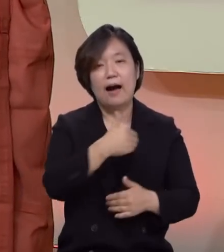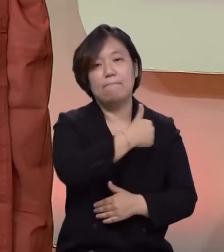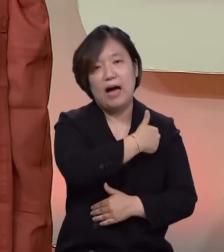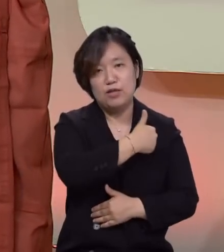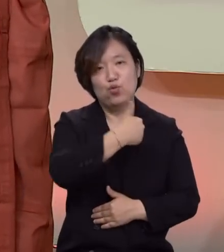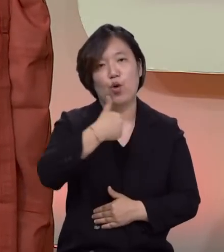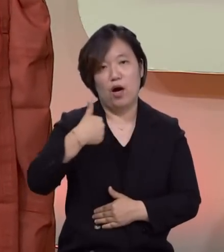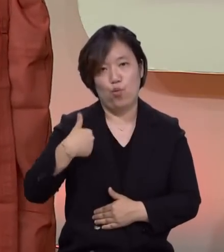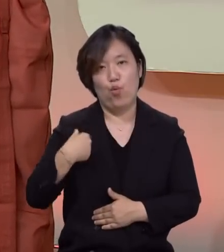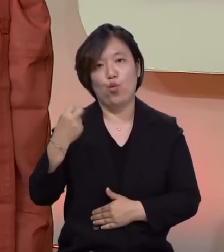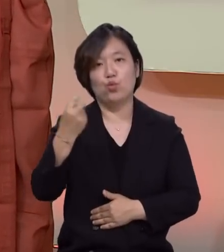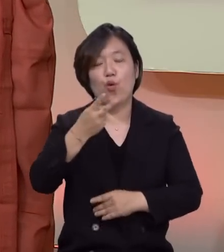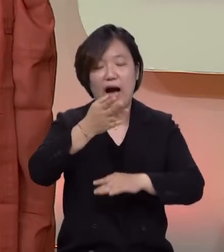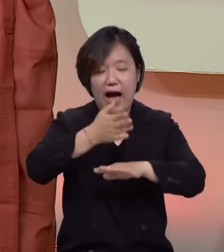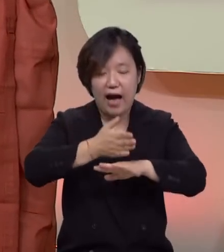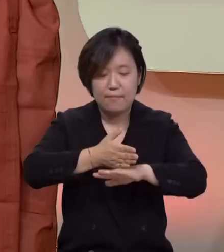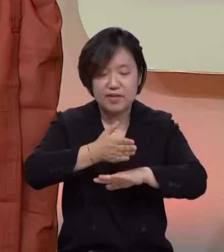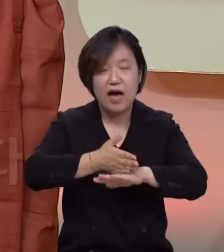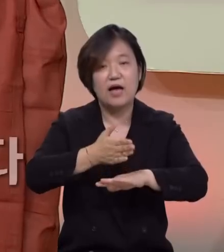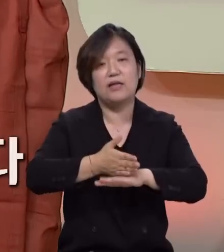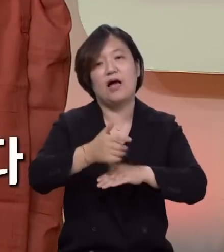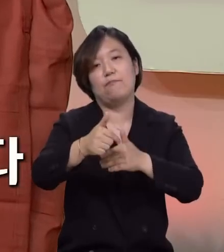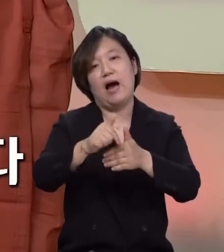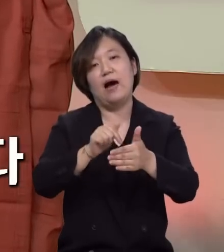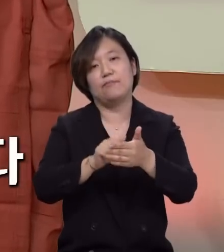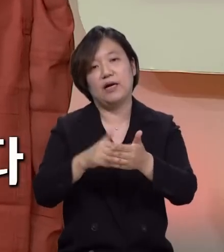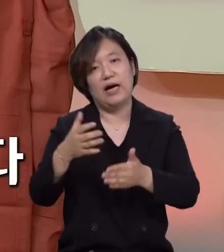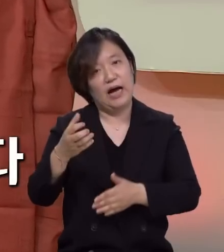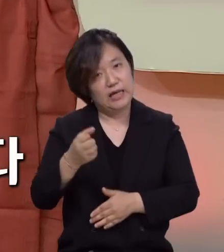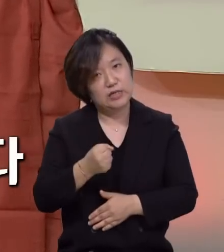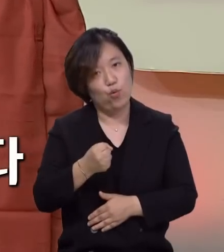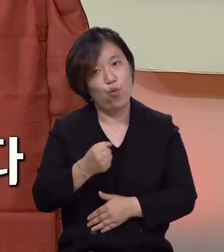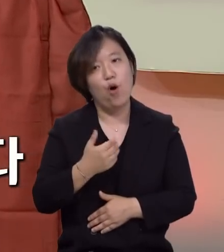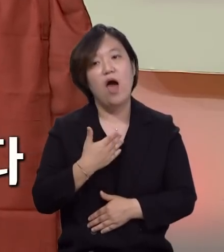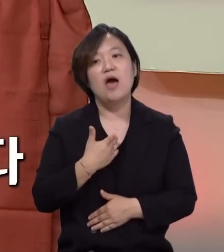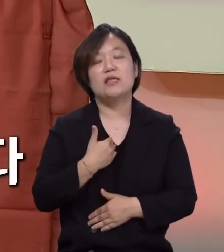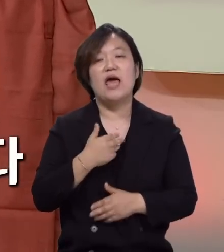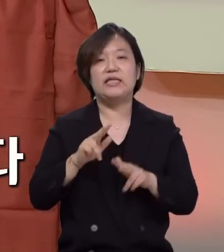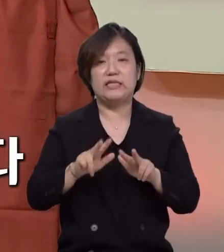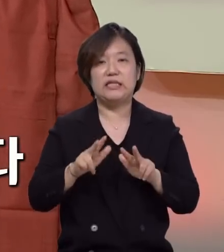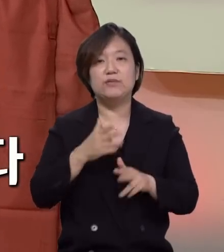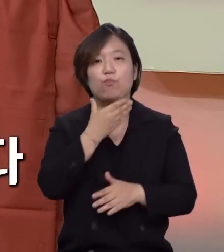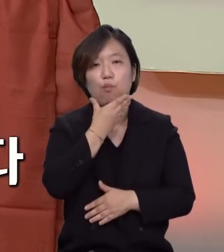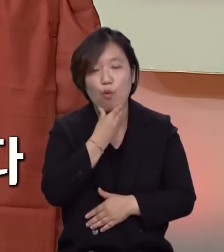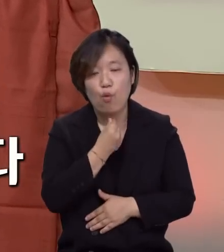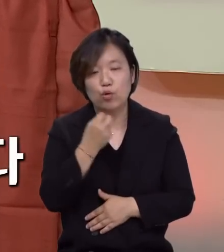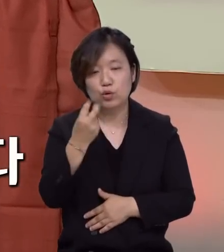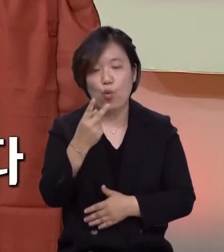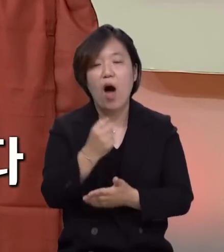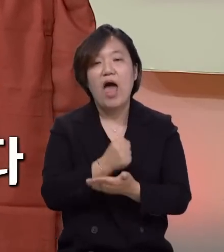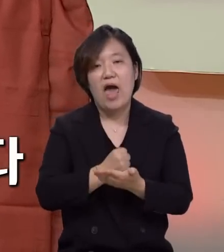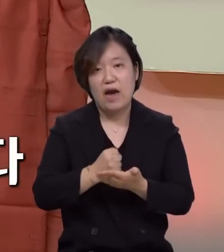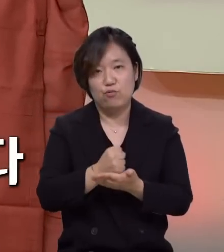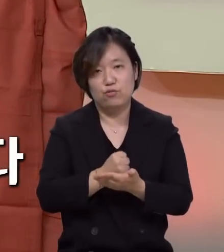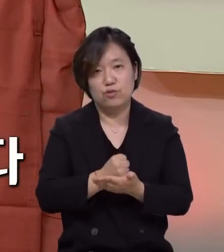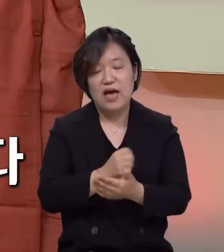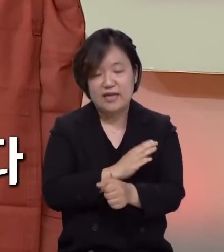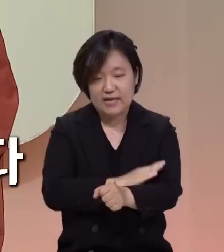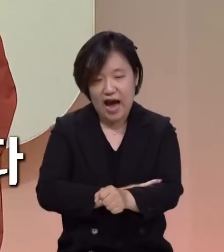항상 고맙고 감사하다는 마음으로 지금 내게 주어진 어떤 복과 행운을 아낄